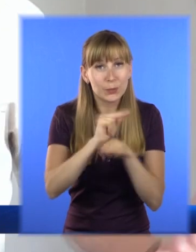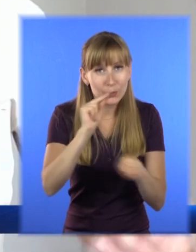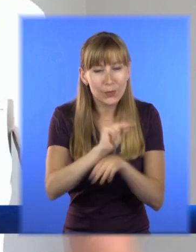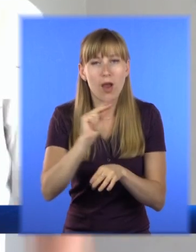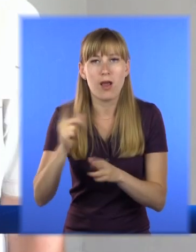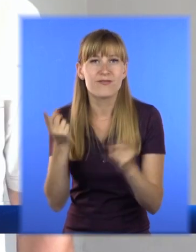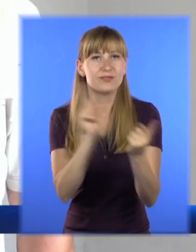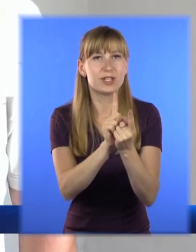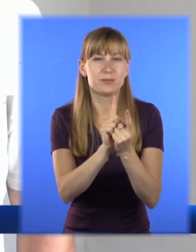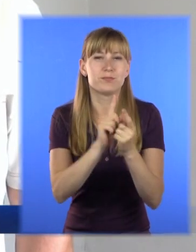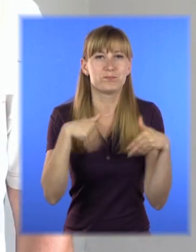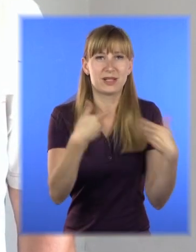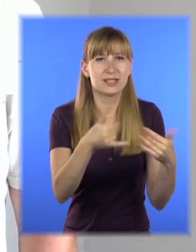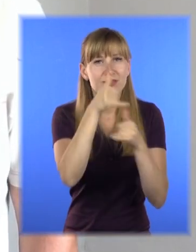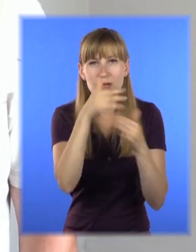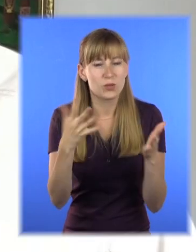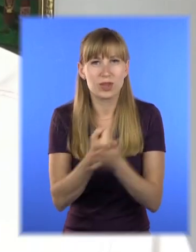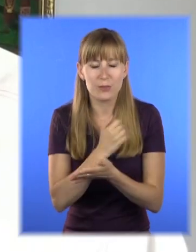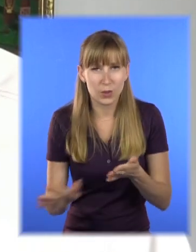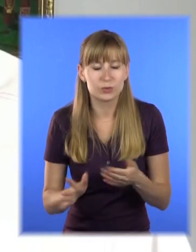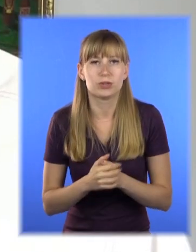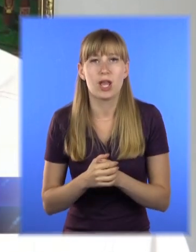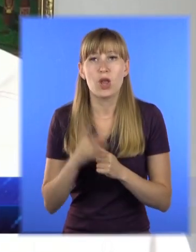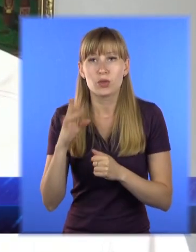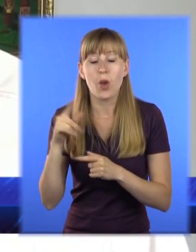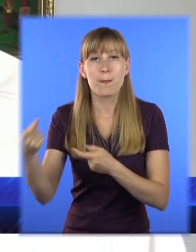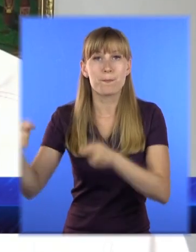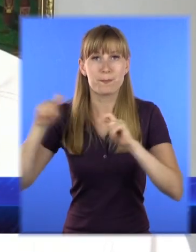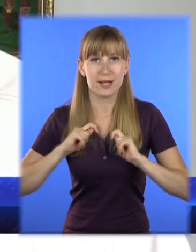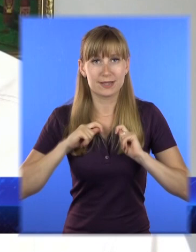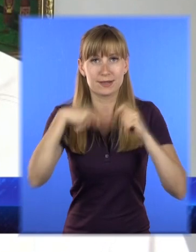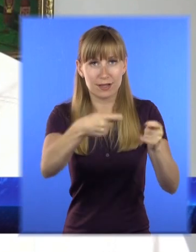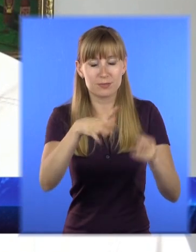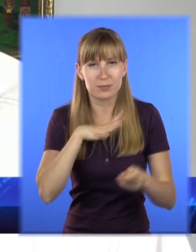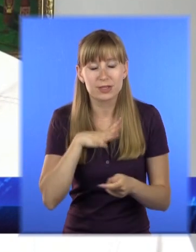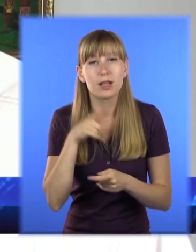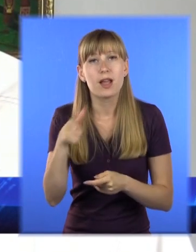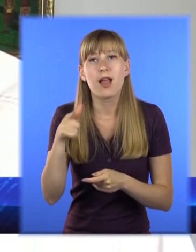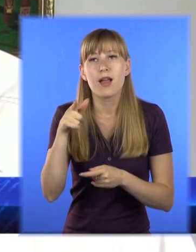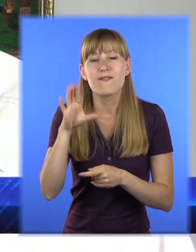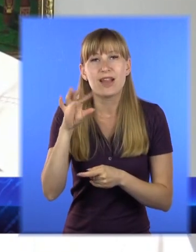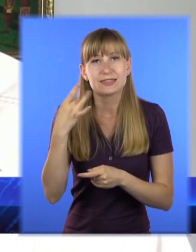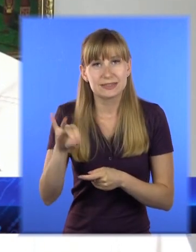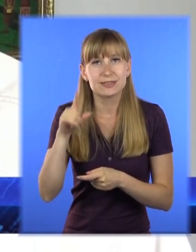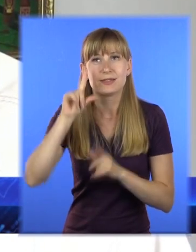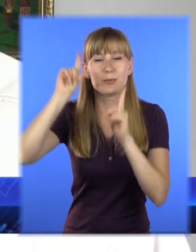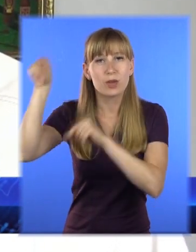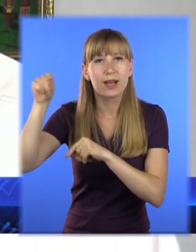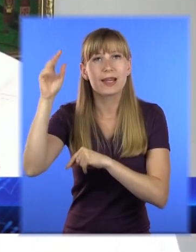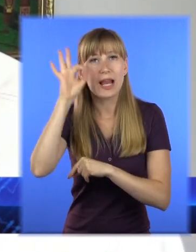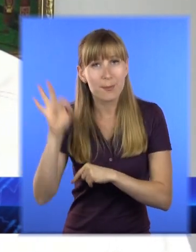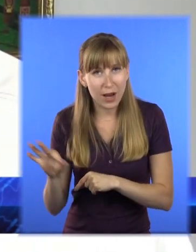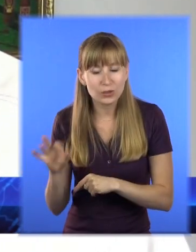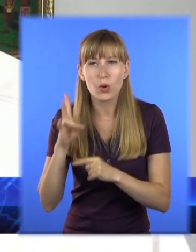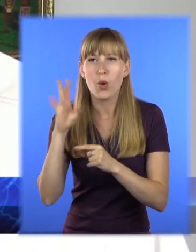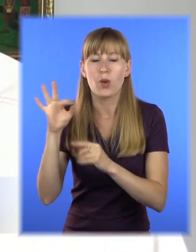все одно передав поздоровлення молодому художнику. Я приехал сегодня, чтобы передать привет от Василия Пилки, который вчера уехал в